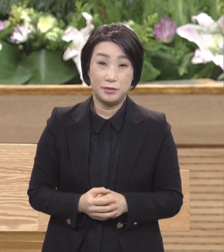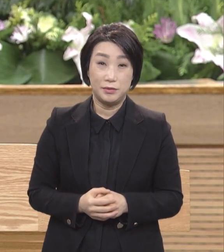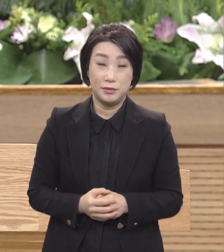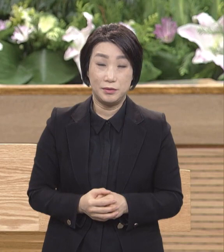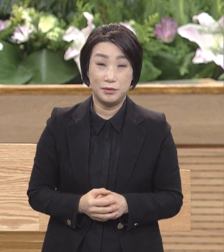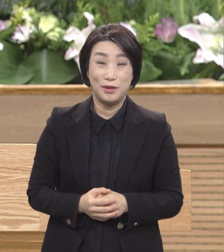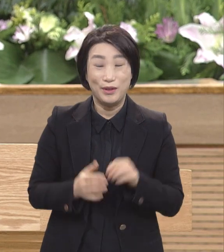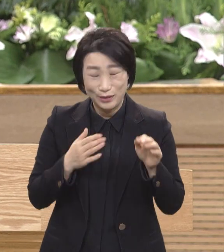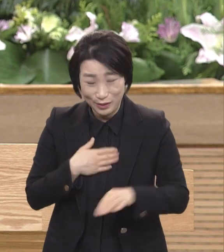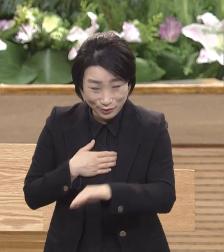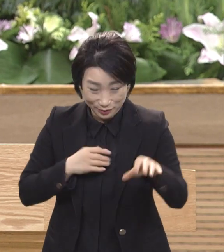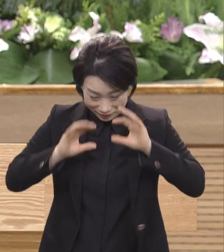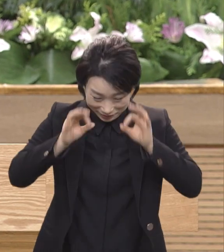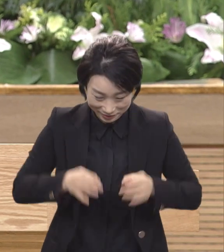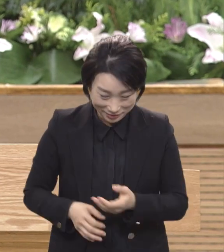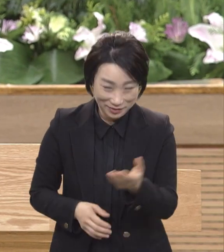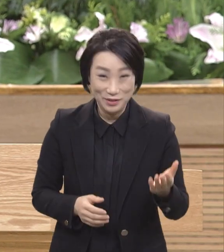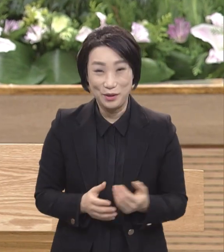그런데 우리는